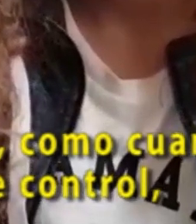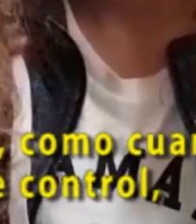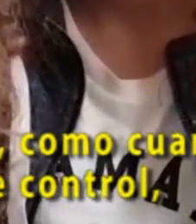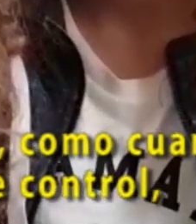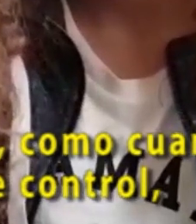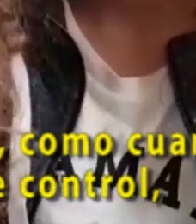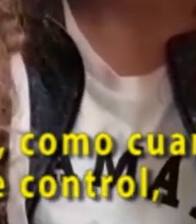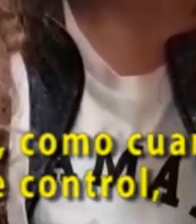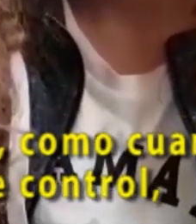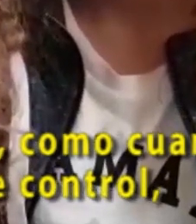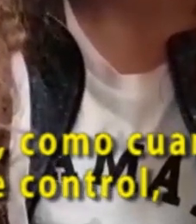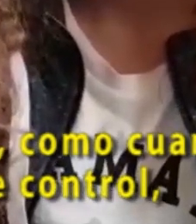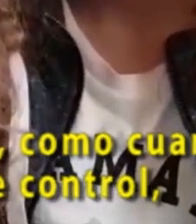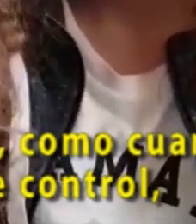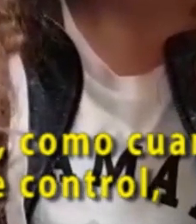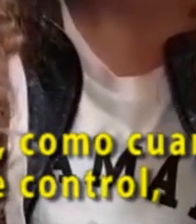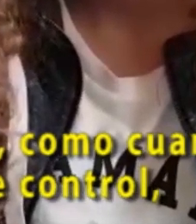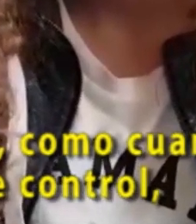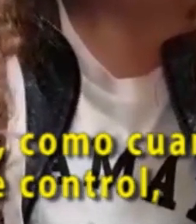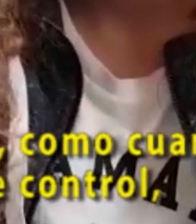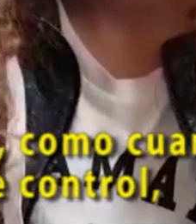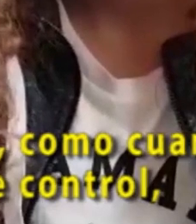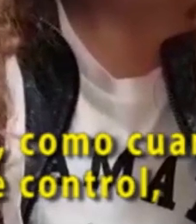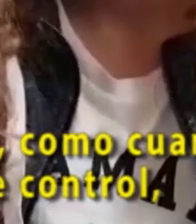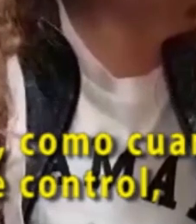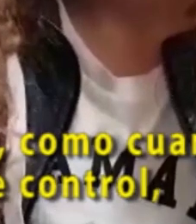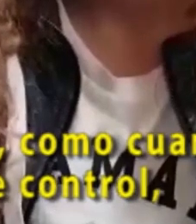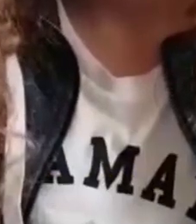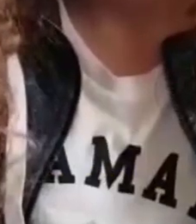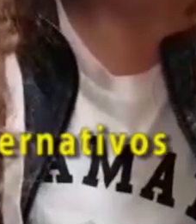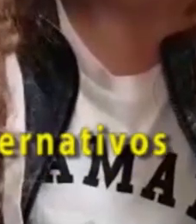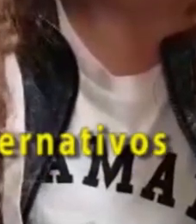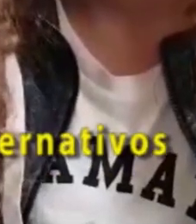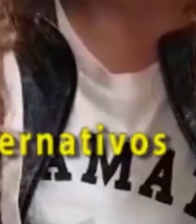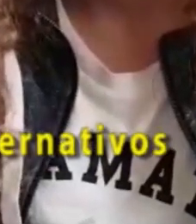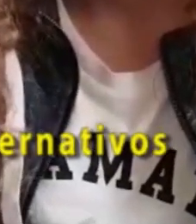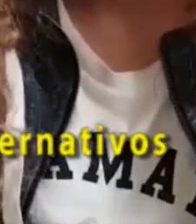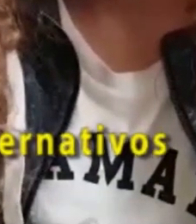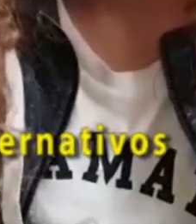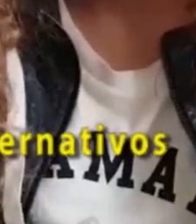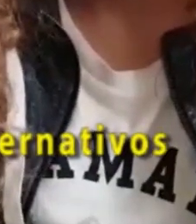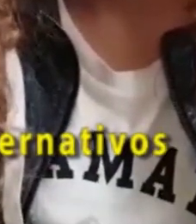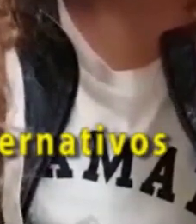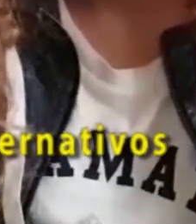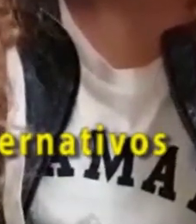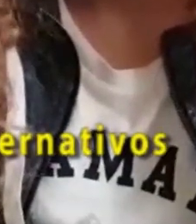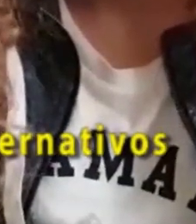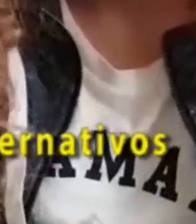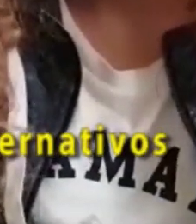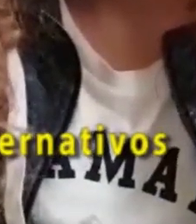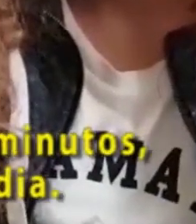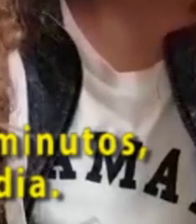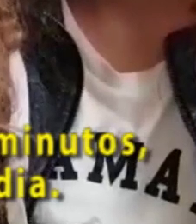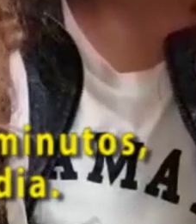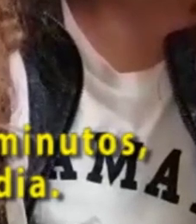ما يروحوا على مدرستهم مثلا ب 30 دقيقة، بروحها من الحواجز بيضطروا انه يروحوا على طرق اخرى، مثل